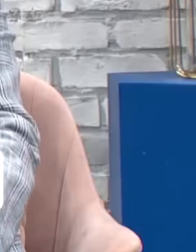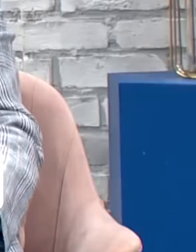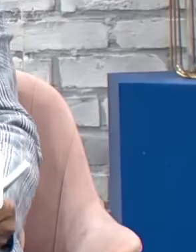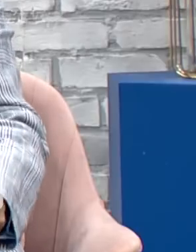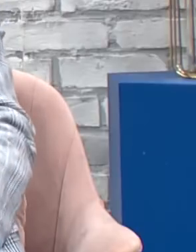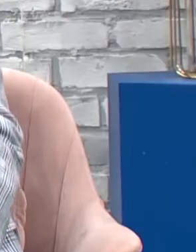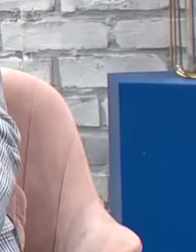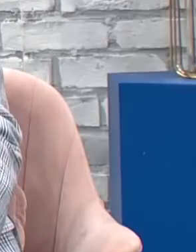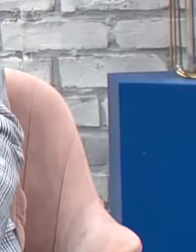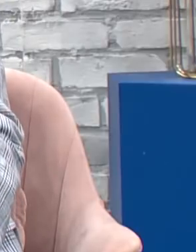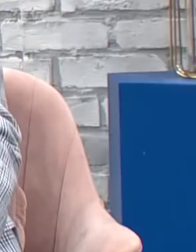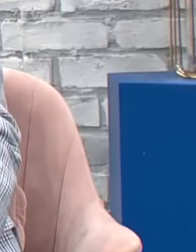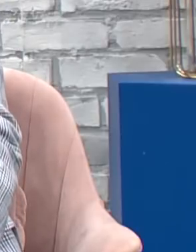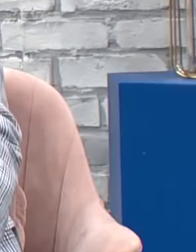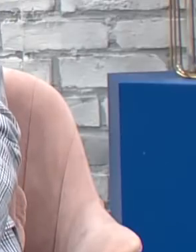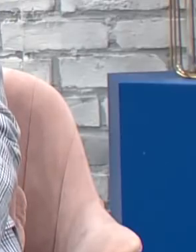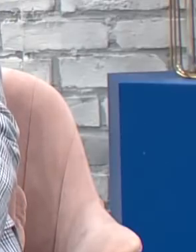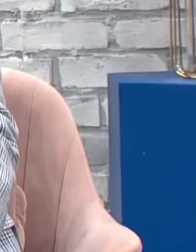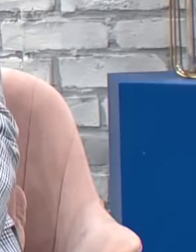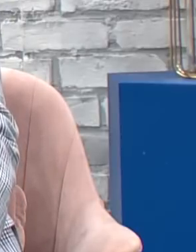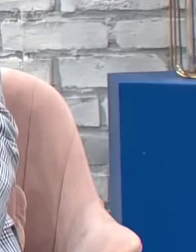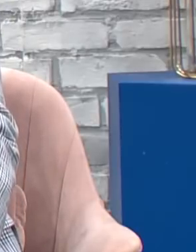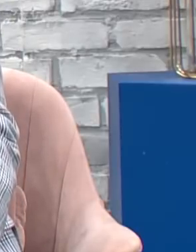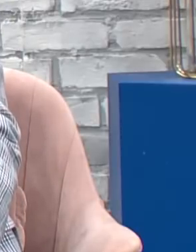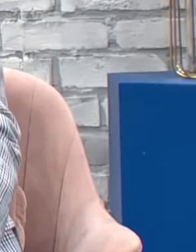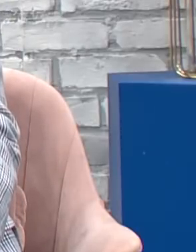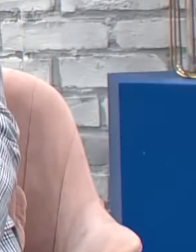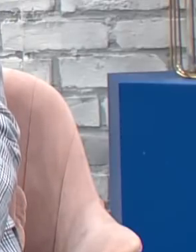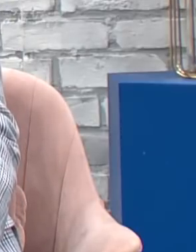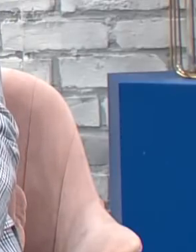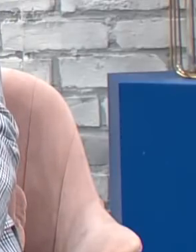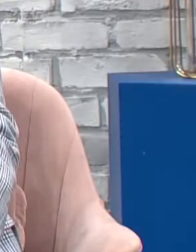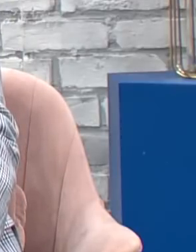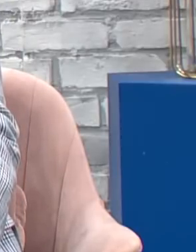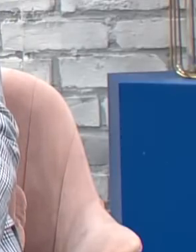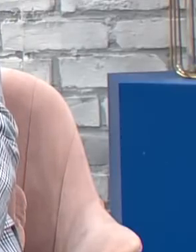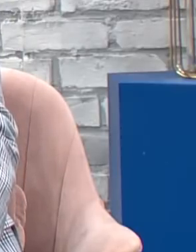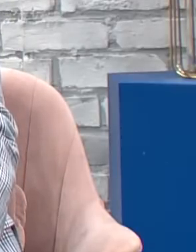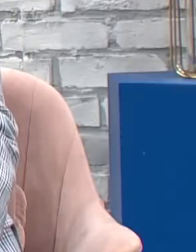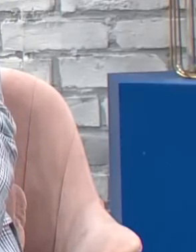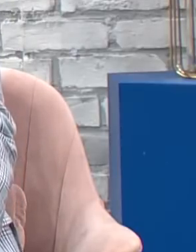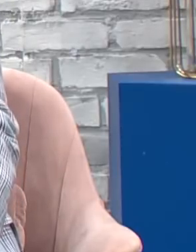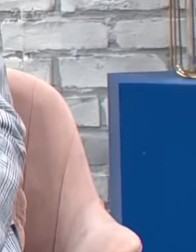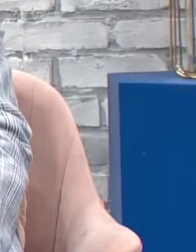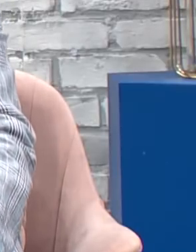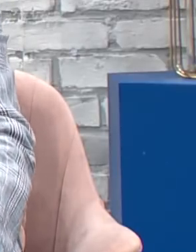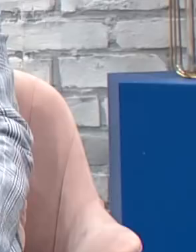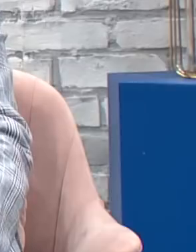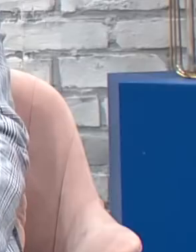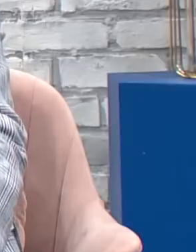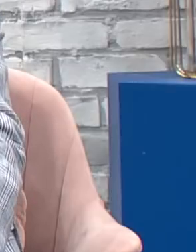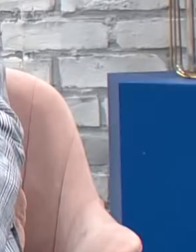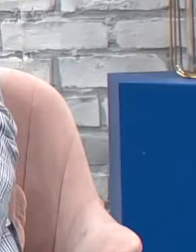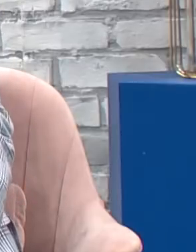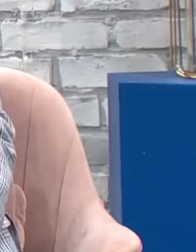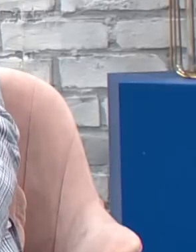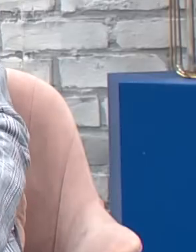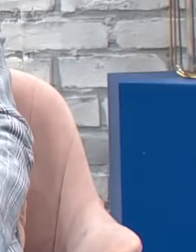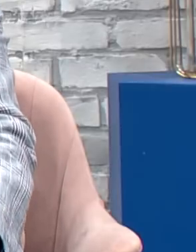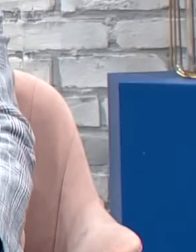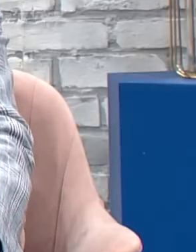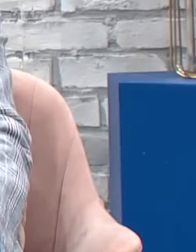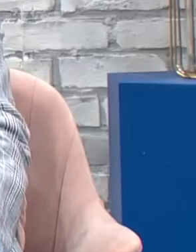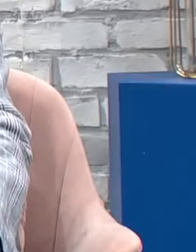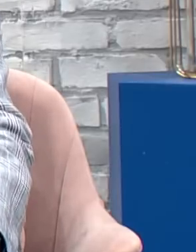뭐 이게 다 답은 돼요. 그런데 정답은 안 돼요. 정답은 하나죠. 그렇지. 네, 하나죠. 답은 막 써요. 그런데